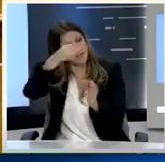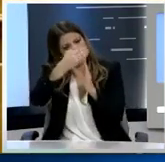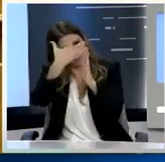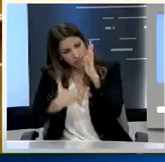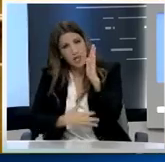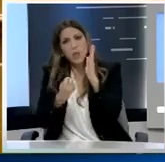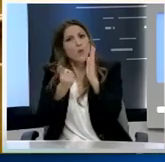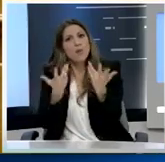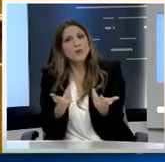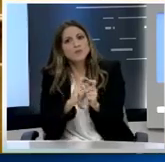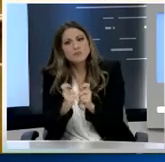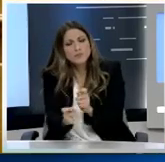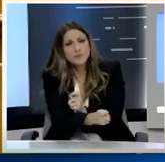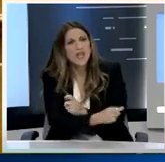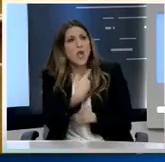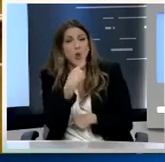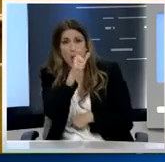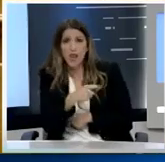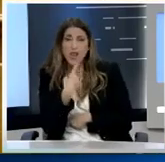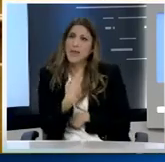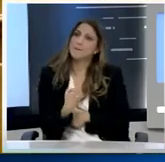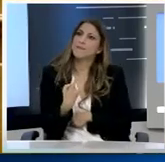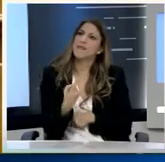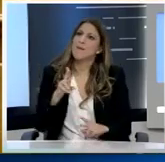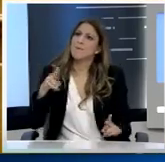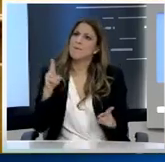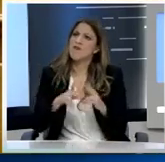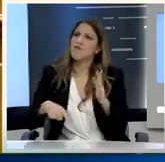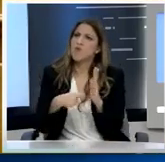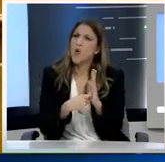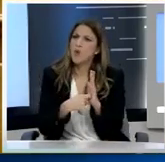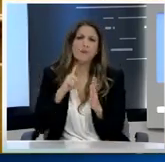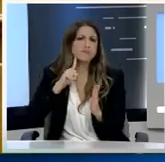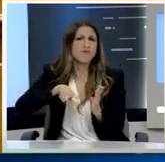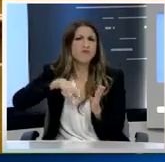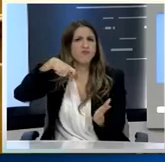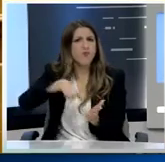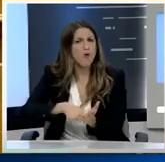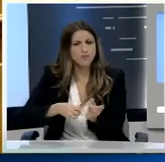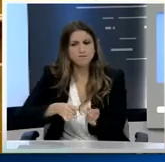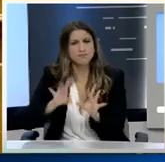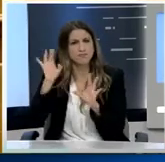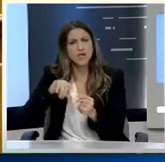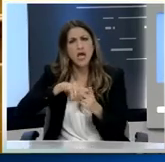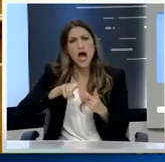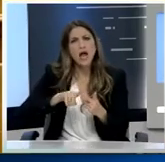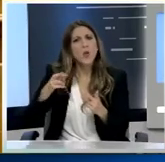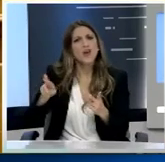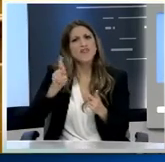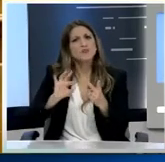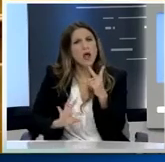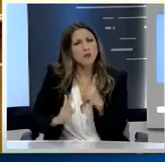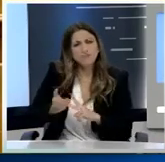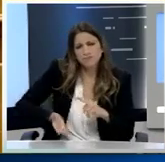πώς θα χρηματοδοτήσει τη δέσμη αυτή, ακούστε, μέσω της μείωσης της φοροδιαφυγής, με υψηλότερους ρυθμούς